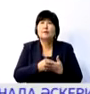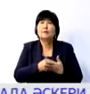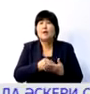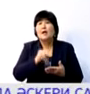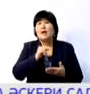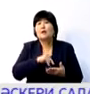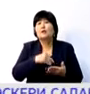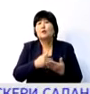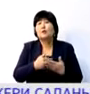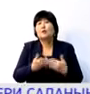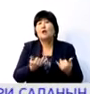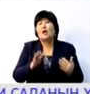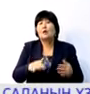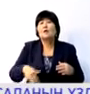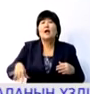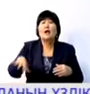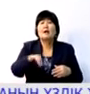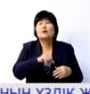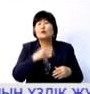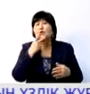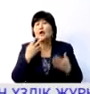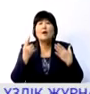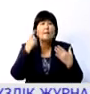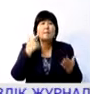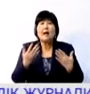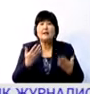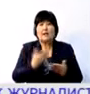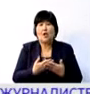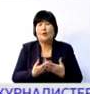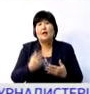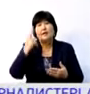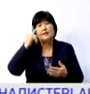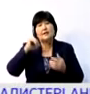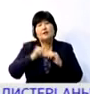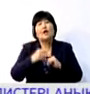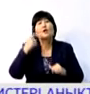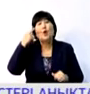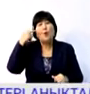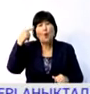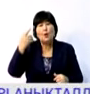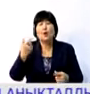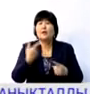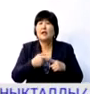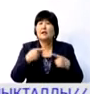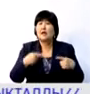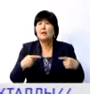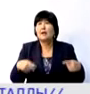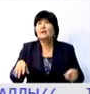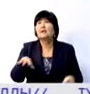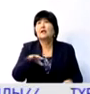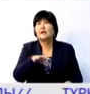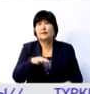қызмет көрсете алуы, кеңістікте өзін бағдарлауы, есте сақтау, ойлау, тағы басқа барлық